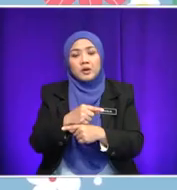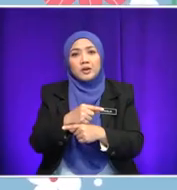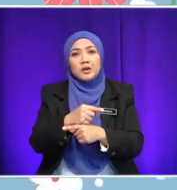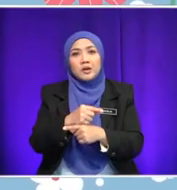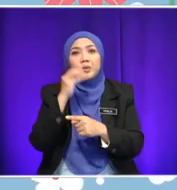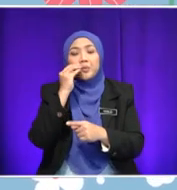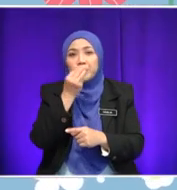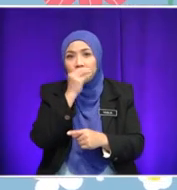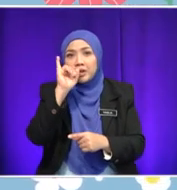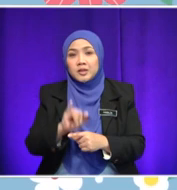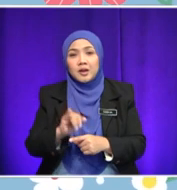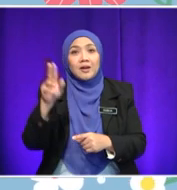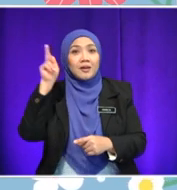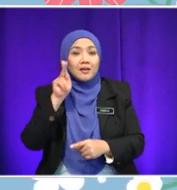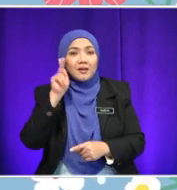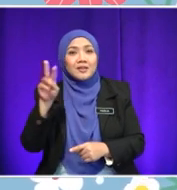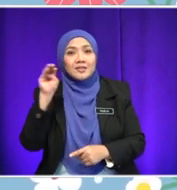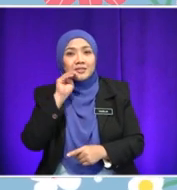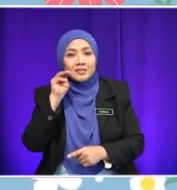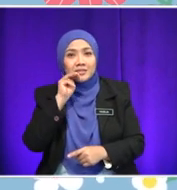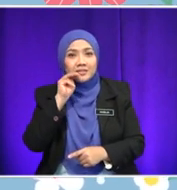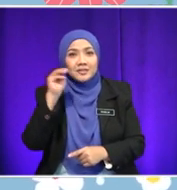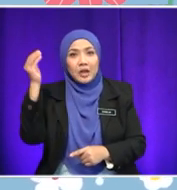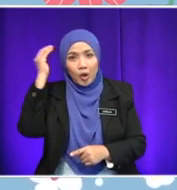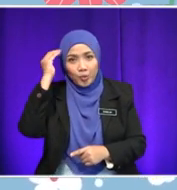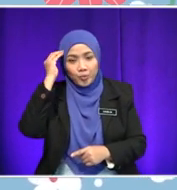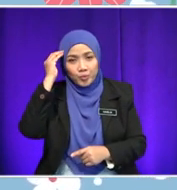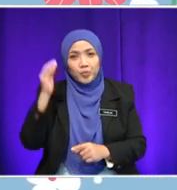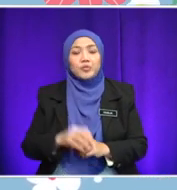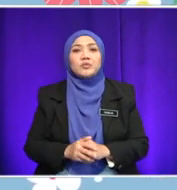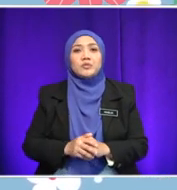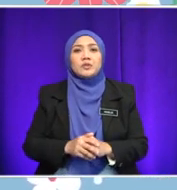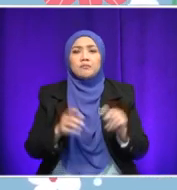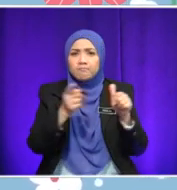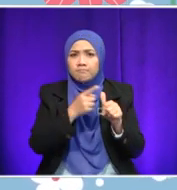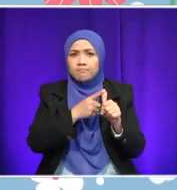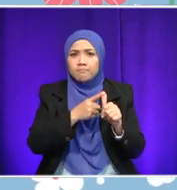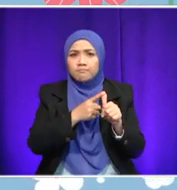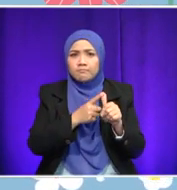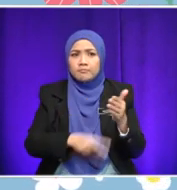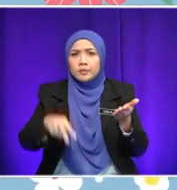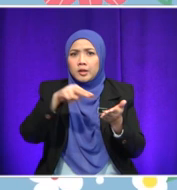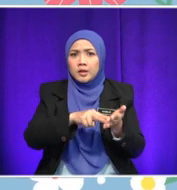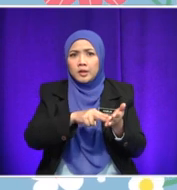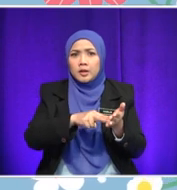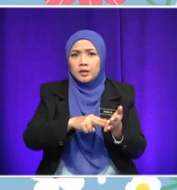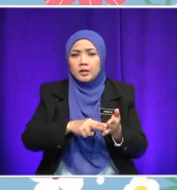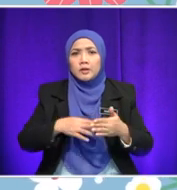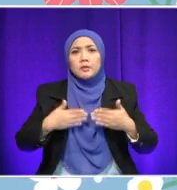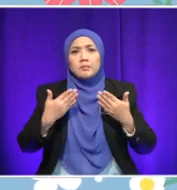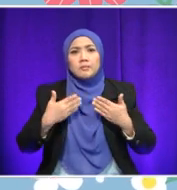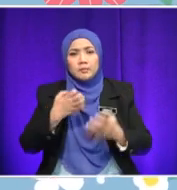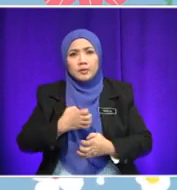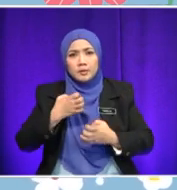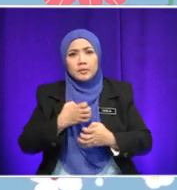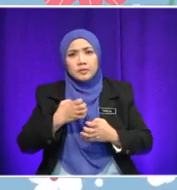bunga untuk menaikkan seri sesuatu ruang Oke dan untuk memberi